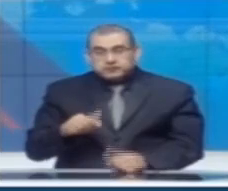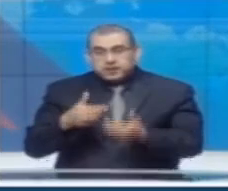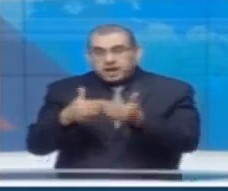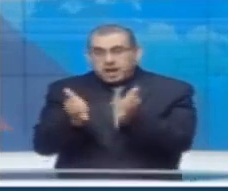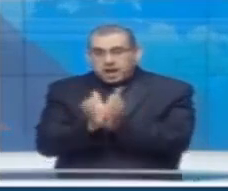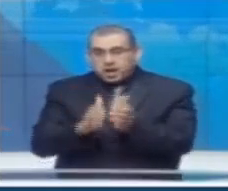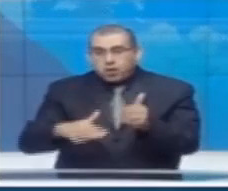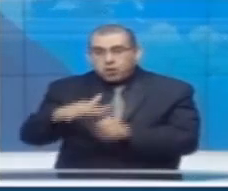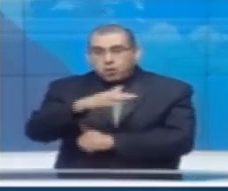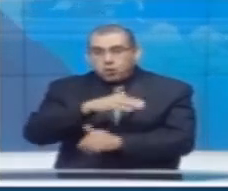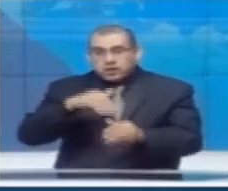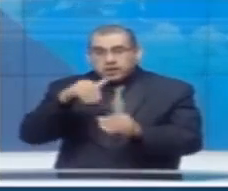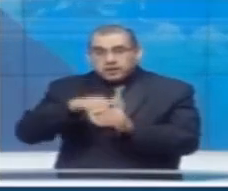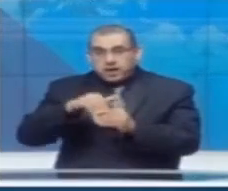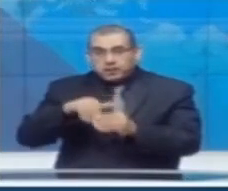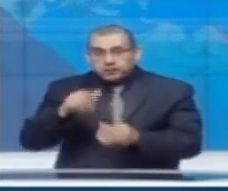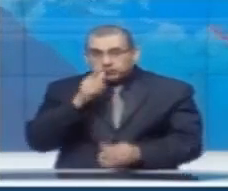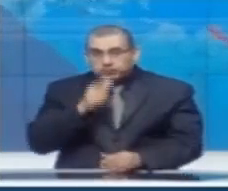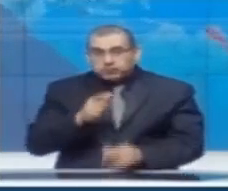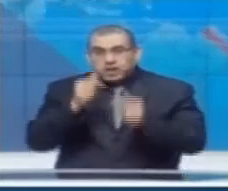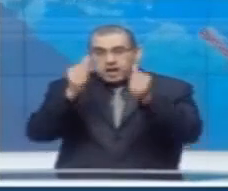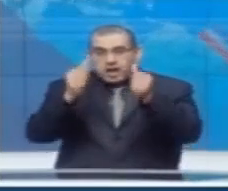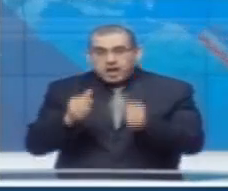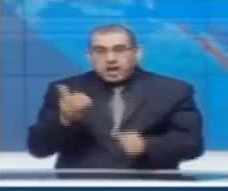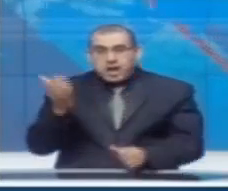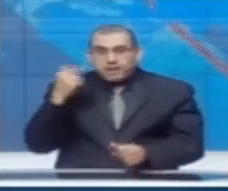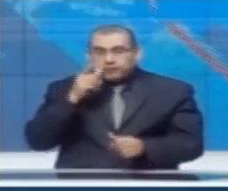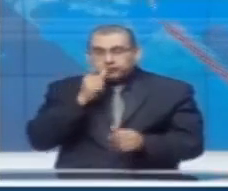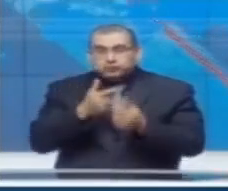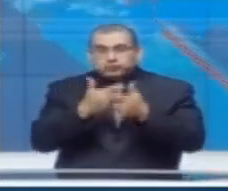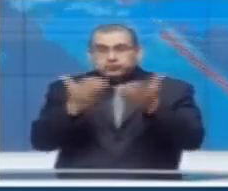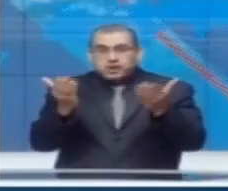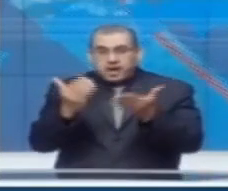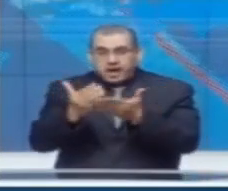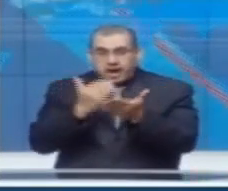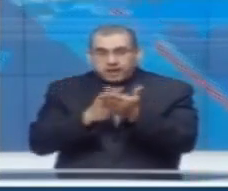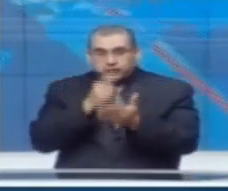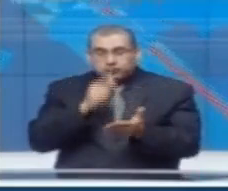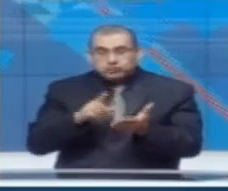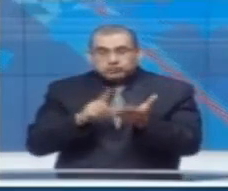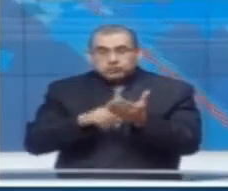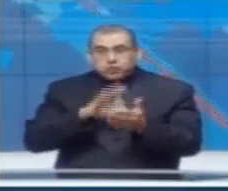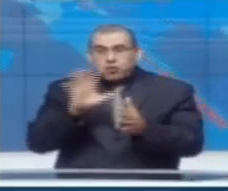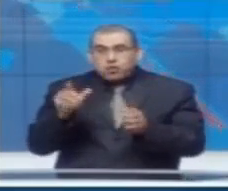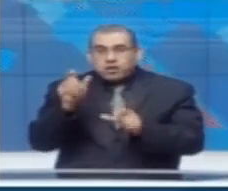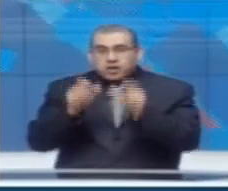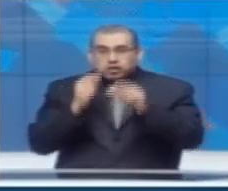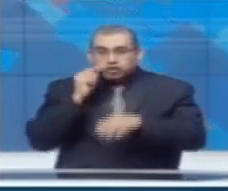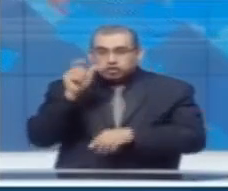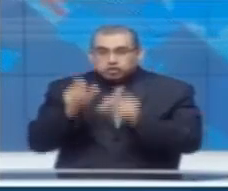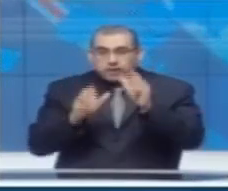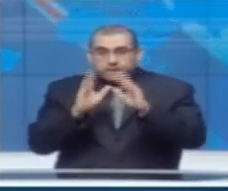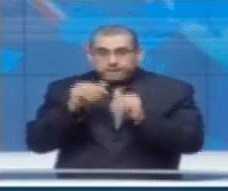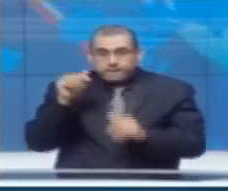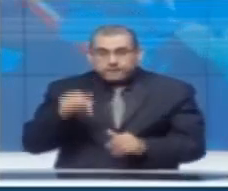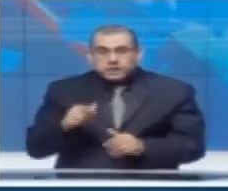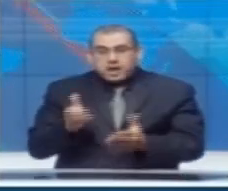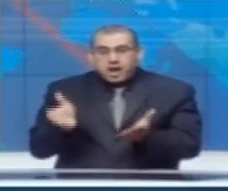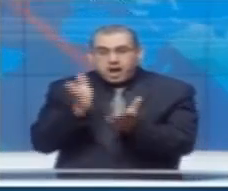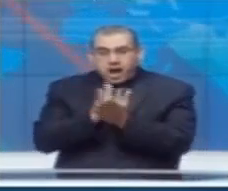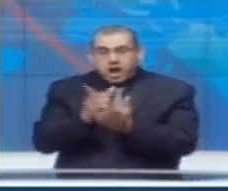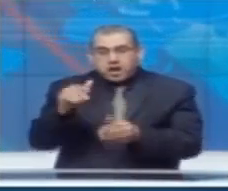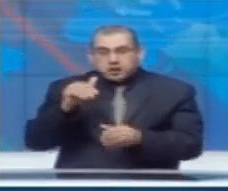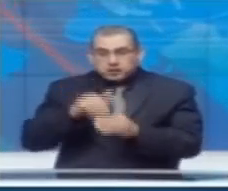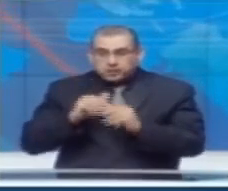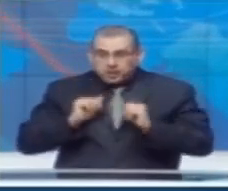الوطنية للانتخابات كانت قد أعلنت في بيان لها قبل ذلك أن لكل مواطن مصري له حق الترشح